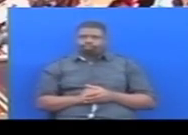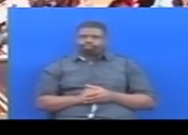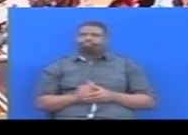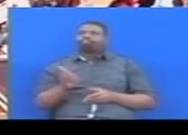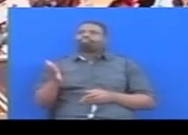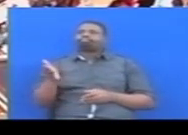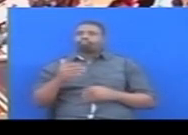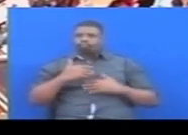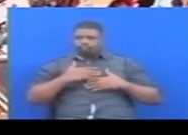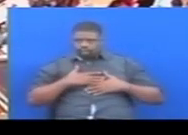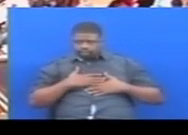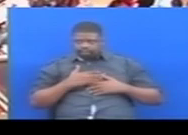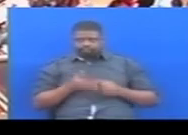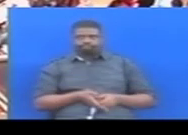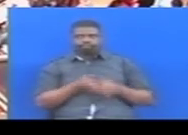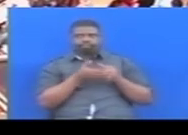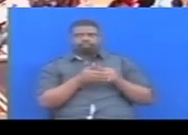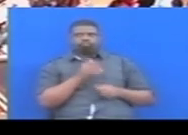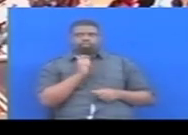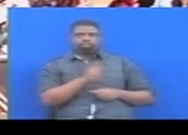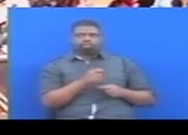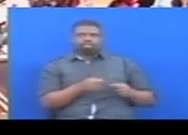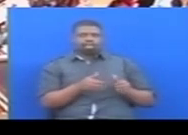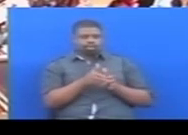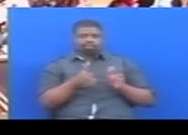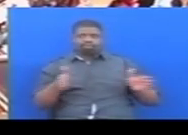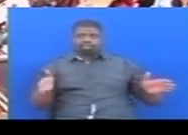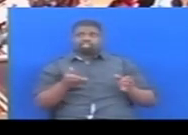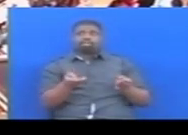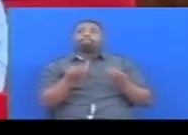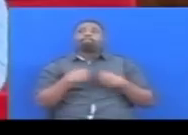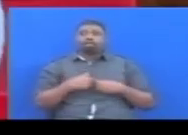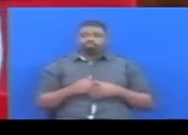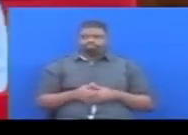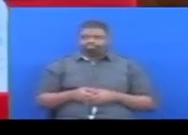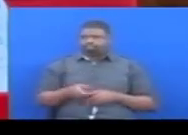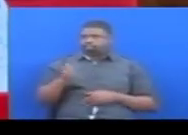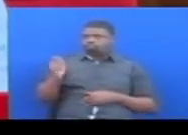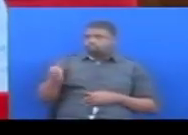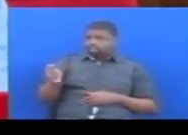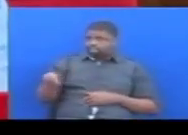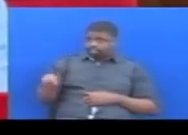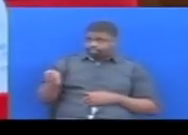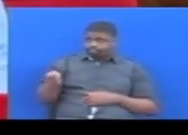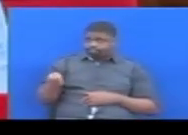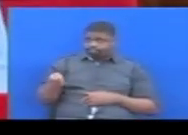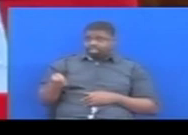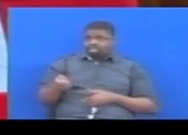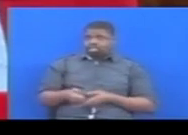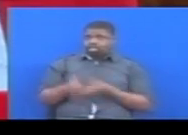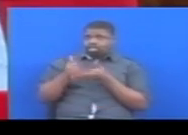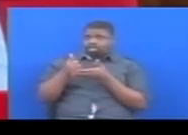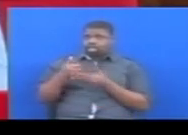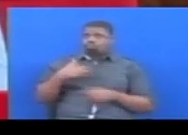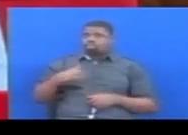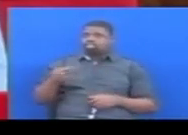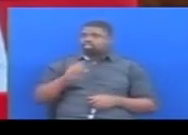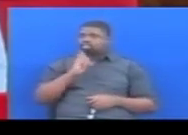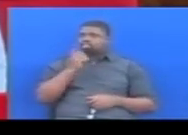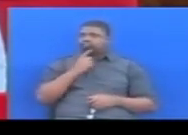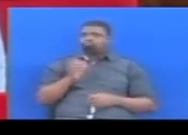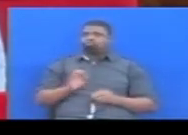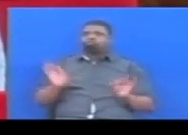Asante Mheshimiwa Naibu Spika kwa kunipa nafasi. Nampongeza na namshukuru sana Mheshimiwa Naibu Waziri kwa jibu lake zuri